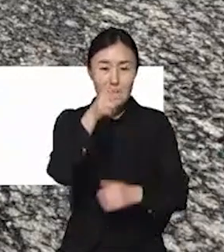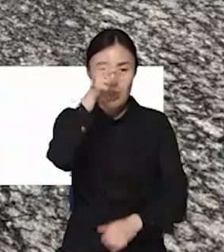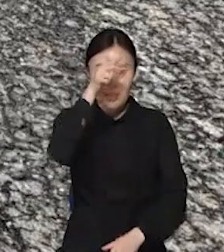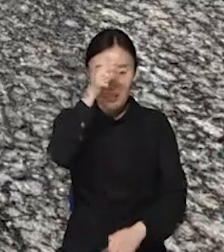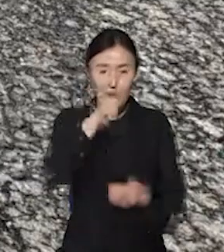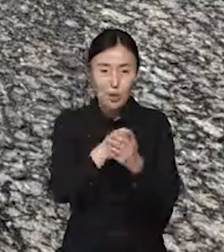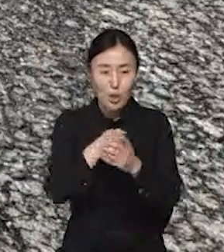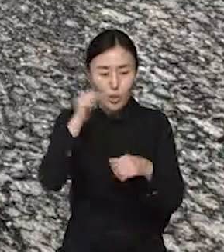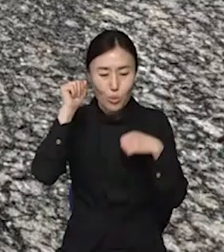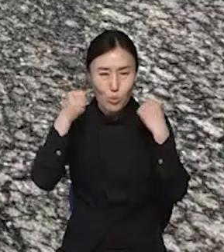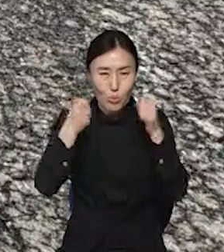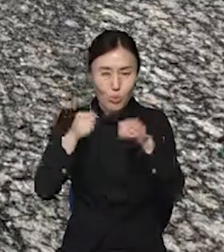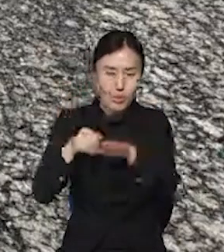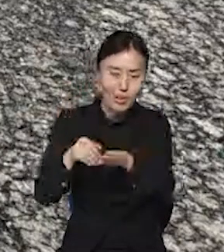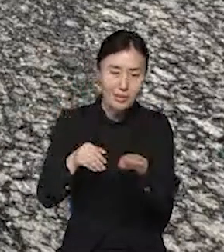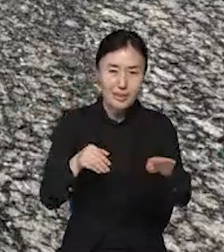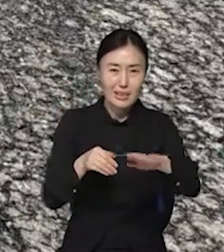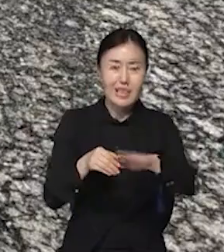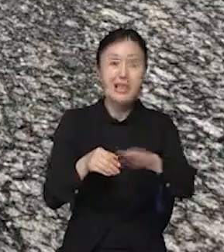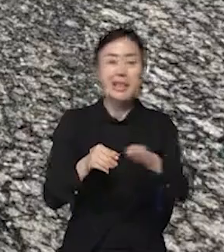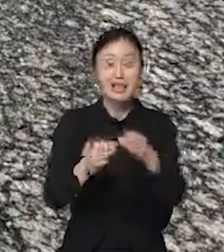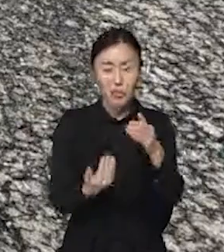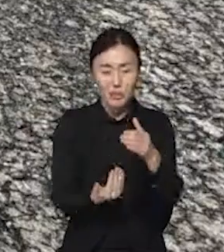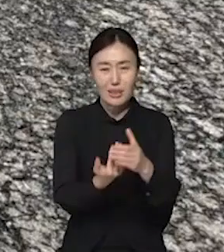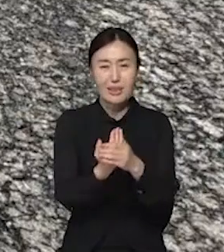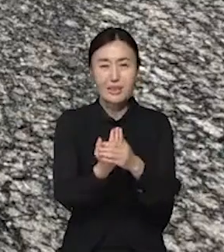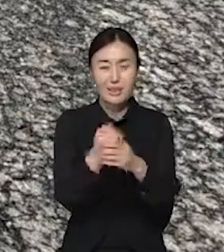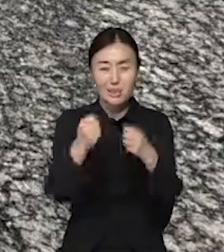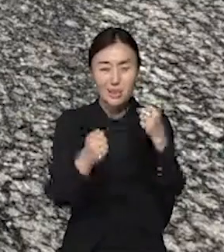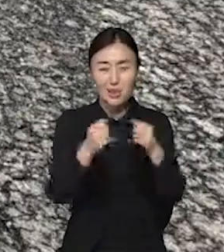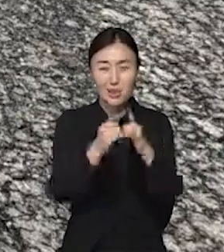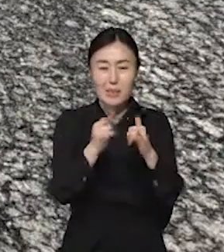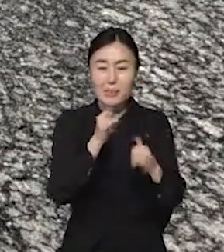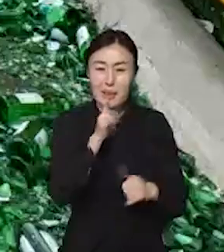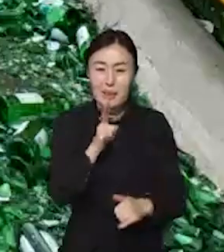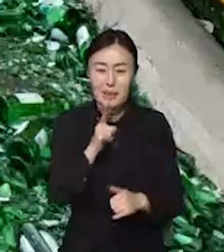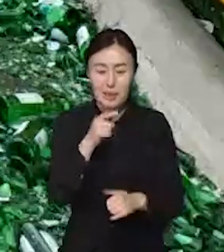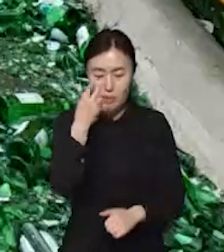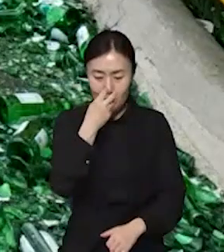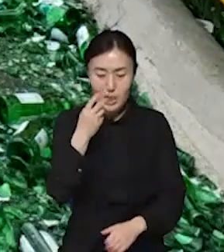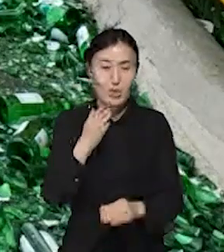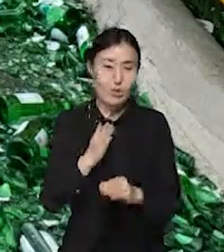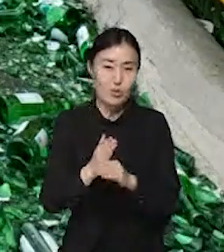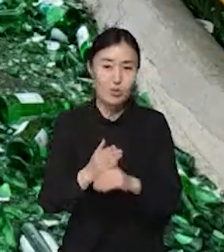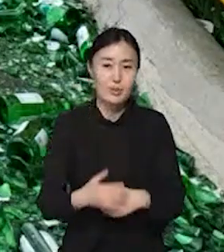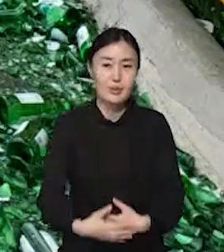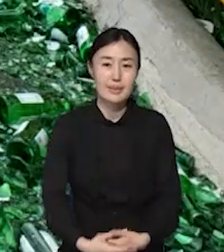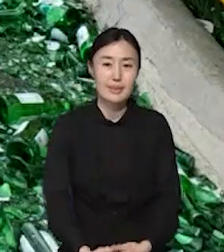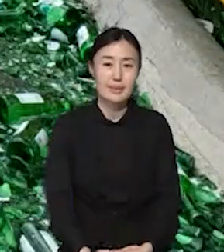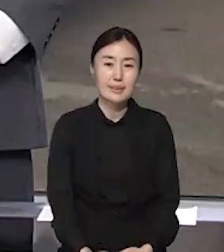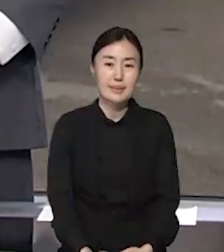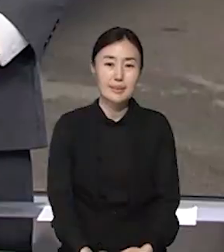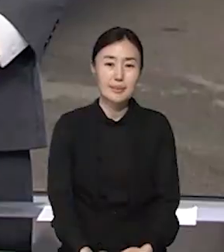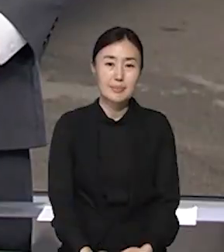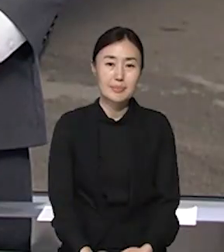경찰은 야생동물을 피하다 사고를 냈다는 운전자 진술을 토대로 경위를 조사하고 있습니다.